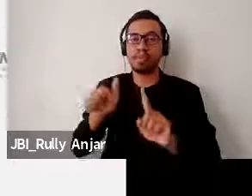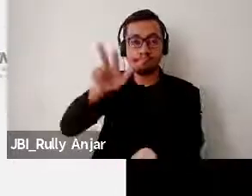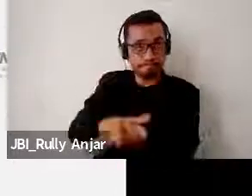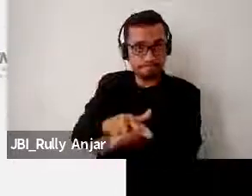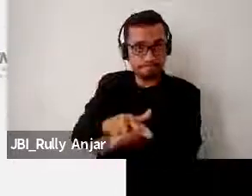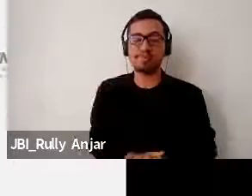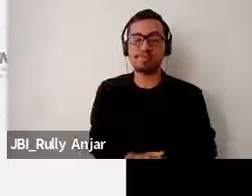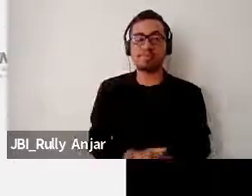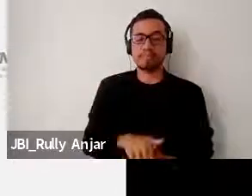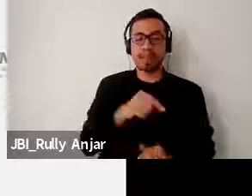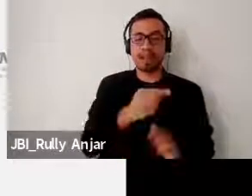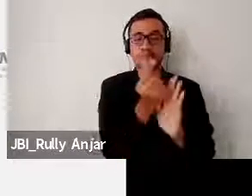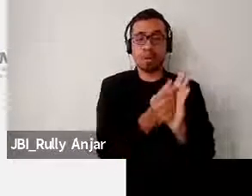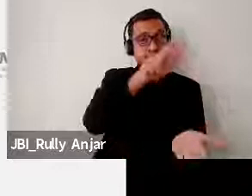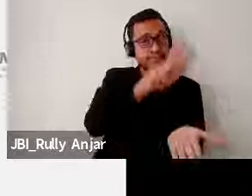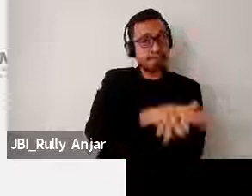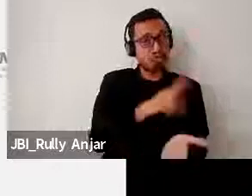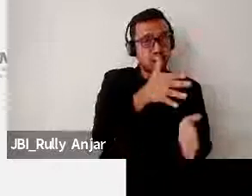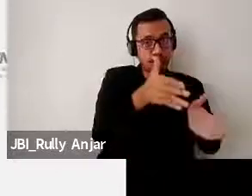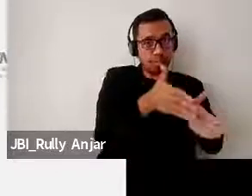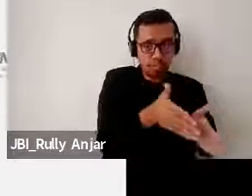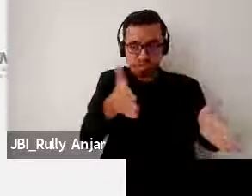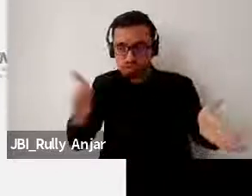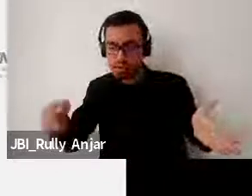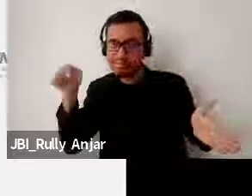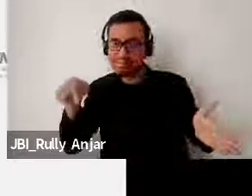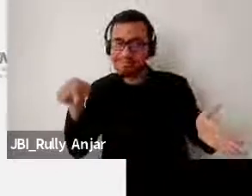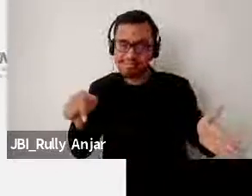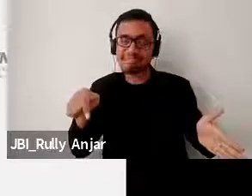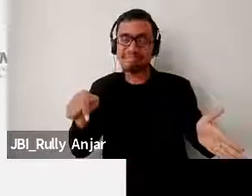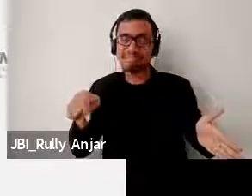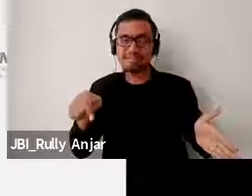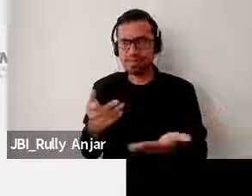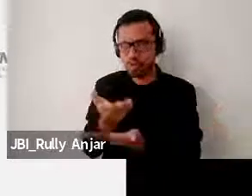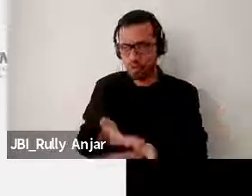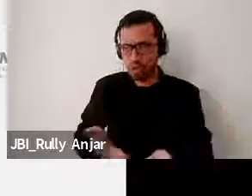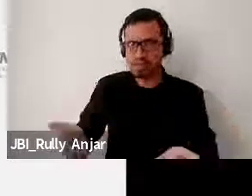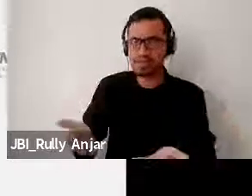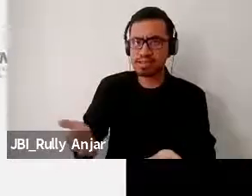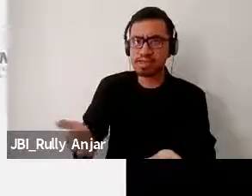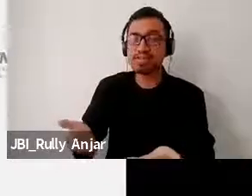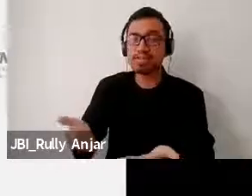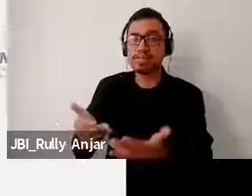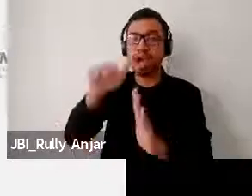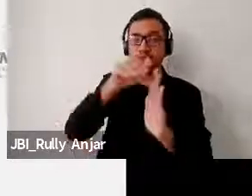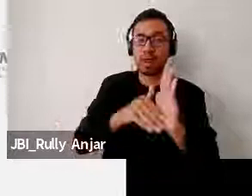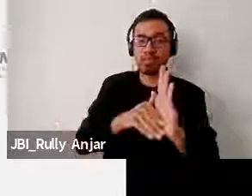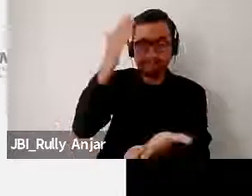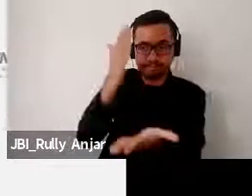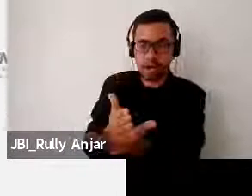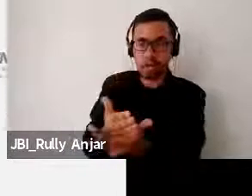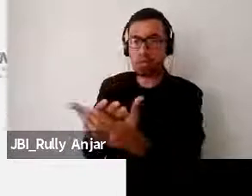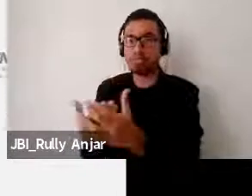Undang-Undang tersebut, kami melihat belum banyak kemajuan dan maupun tindak lanjut baik dari segi kebijakan maupun program